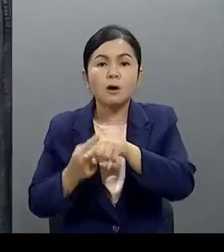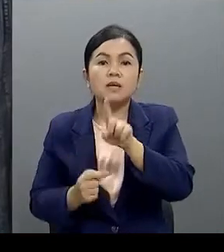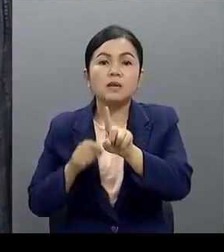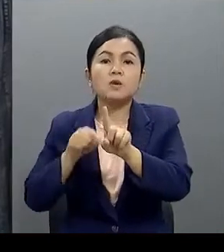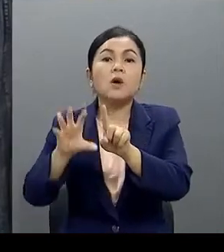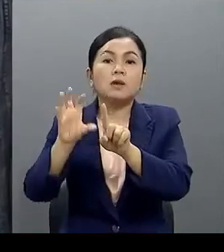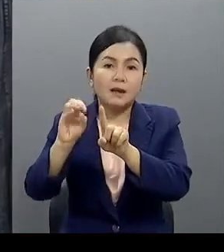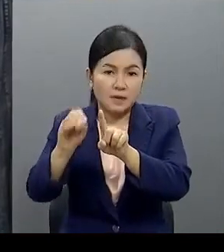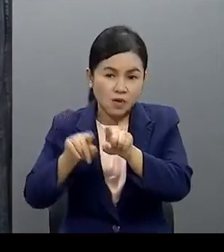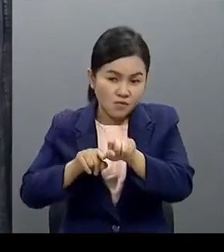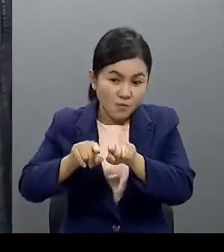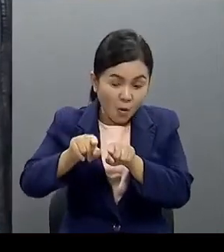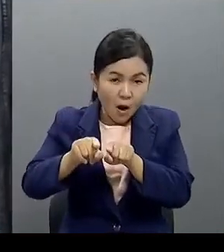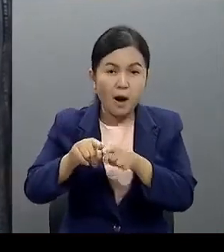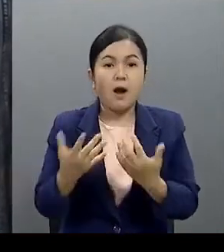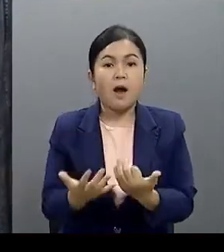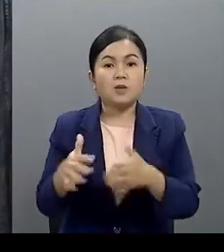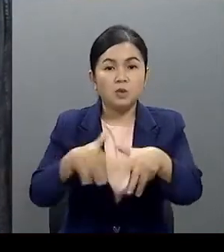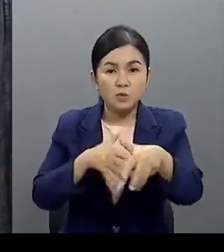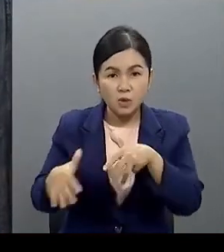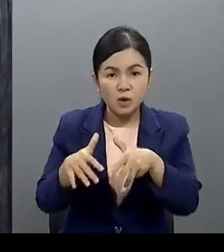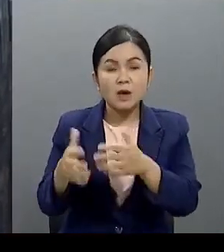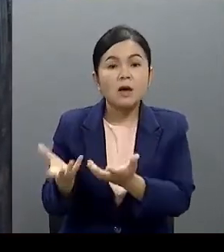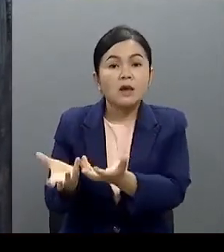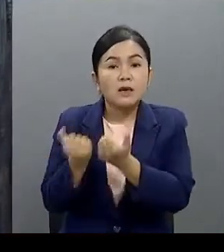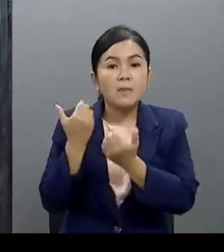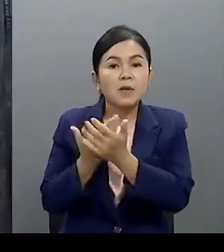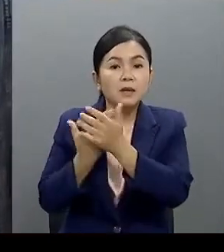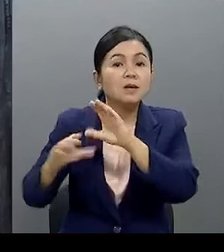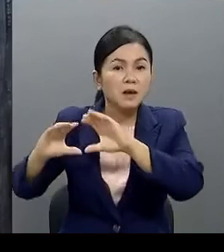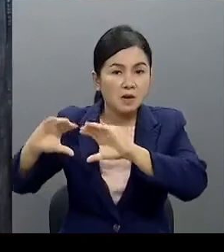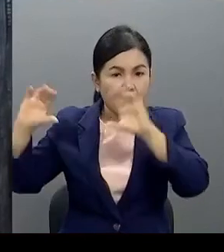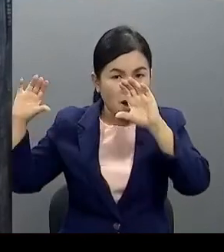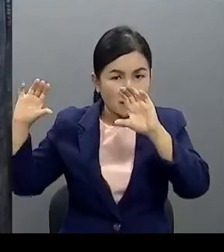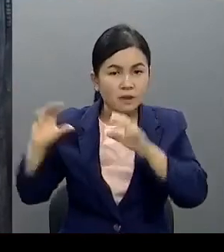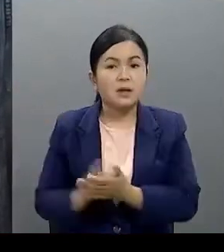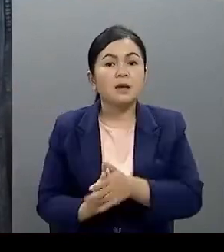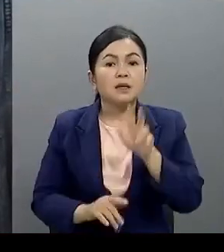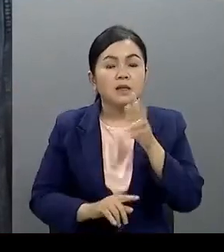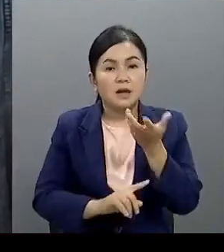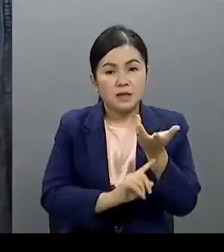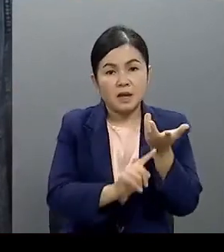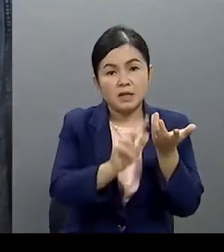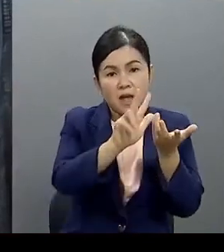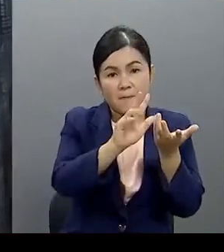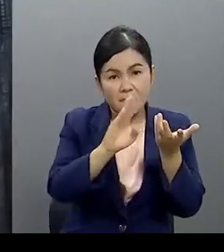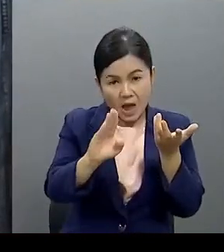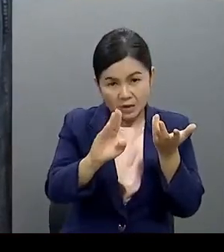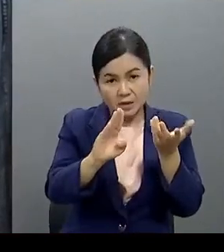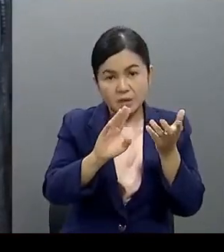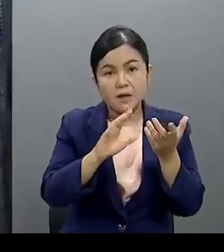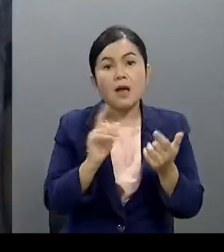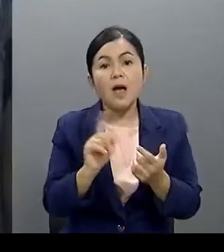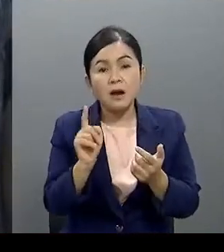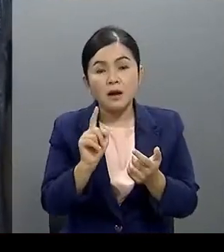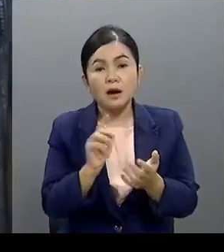จะได้รับเงินสนับสนุนจากภาครัฐค่ะกิโลกรัมละ3บาทเพราะฉะนั้น3บาทนี้ก็ต้องนำตลาด